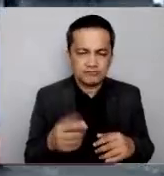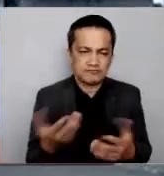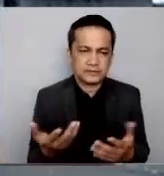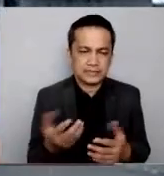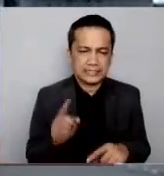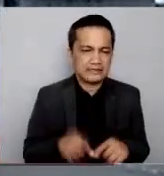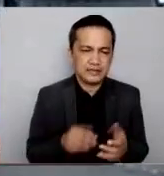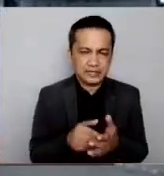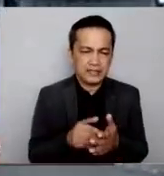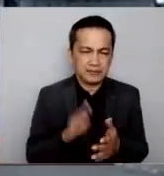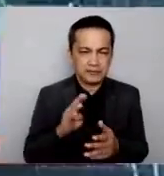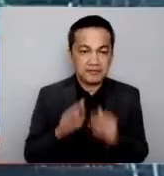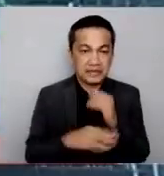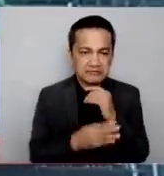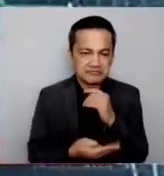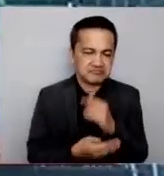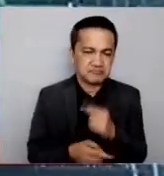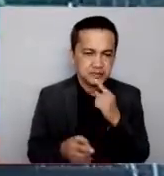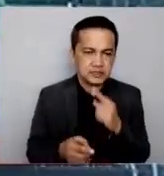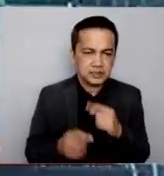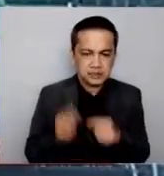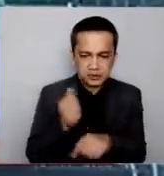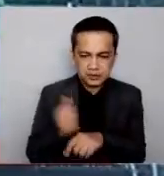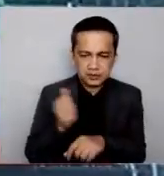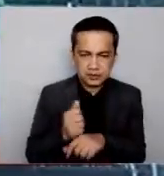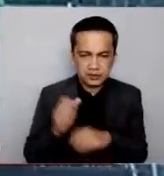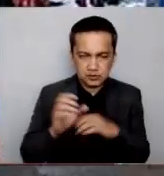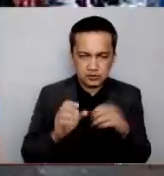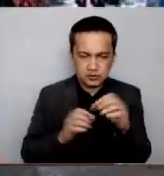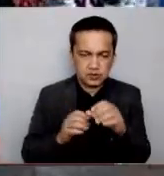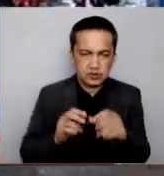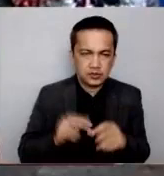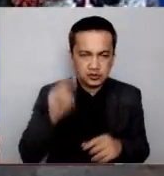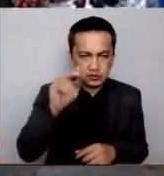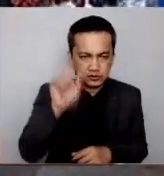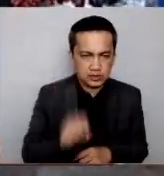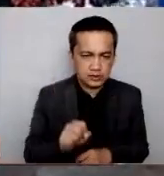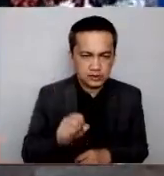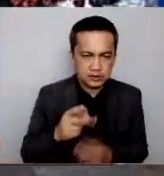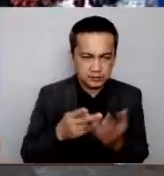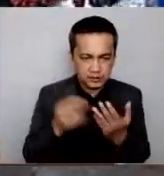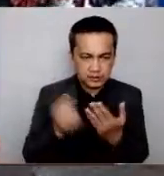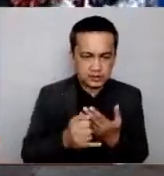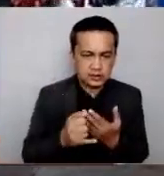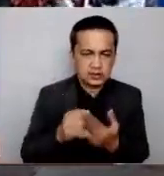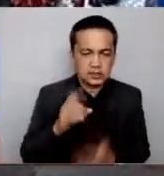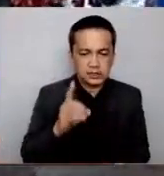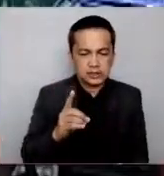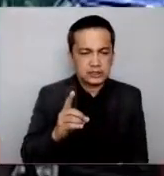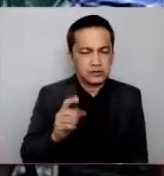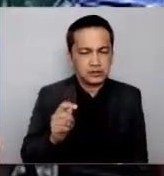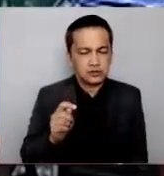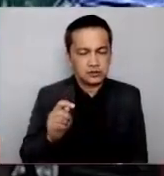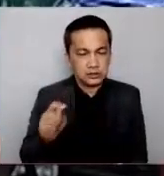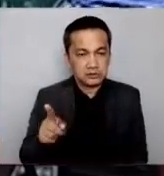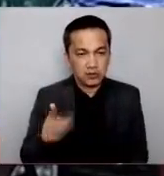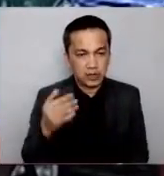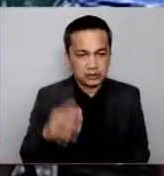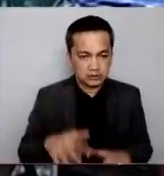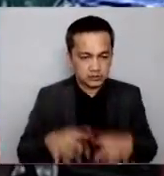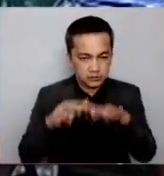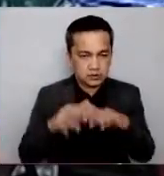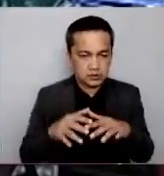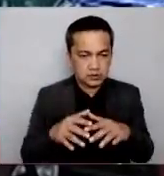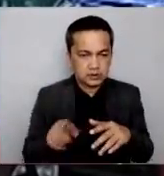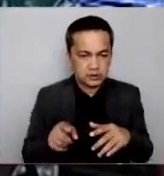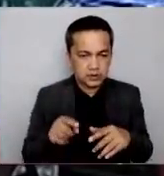Sinisisi ng lokal na pamahala ng konstruksyon ng North-South Commuter Railway Project ng Department of Transportation kaya tumindi ang baha. Natambakan doon kasi nito